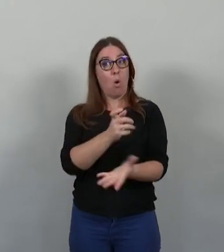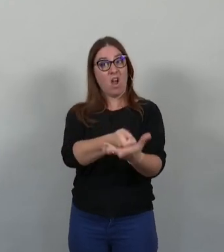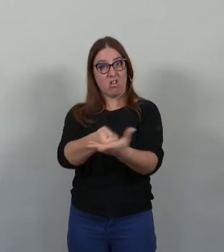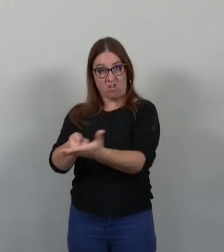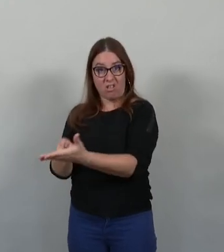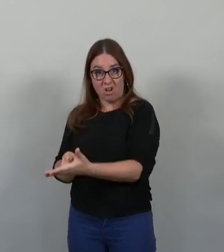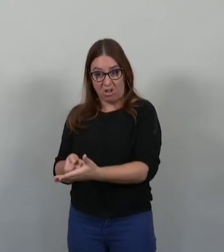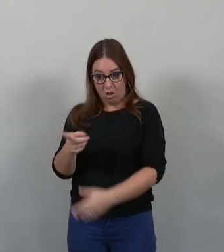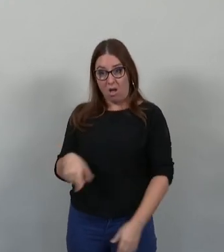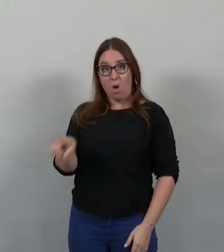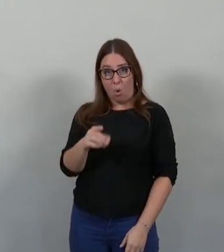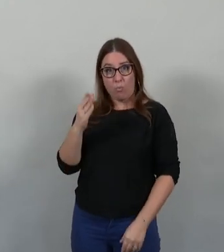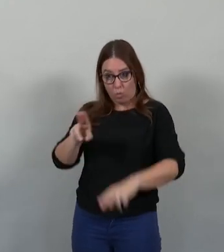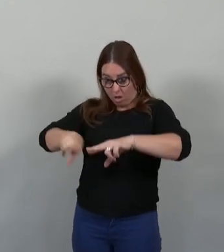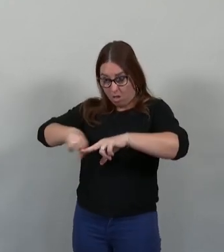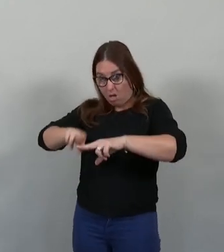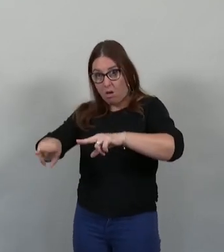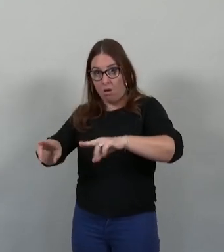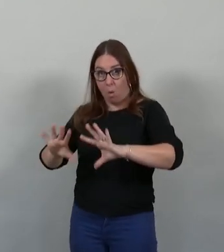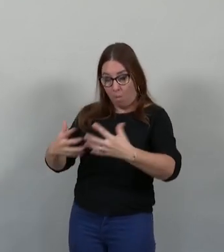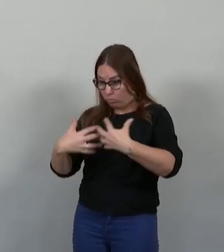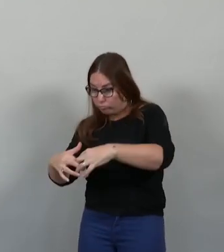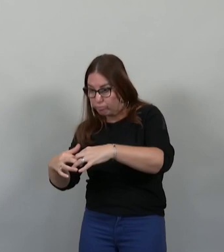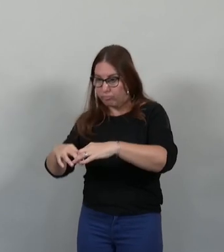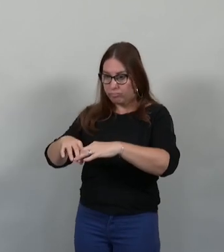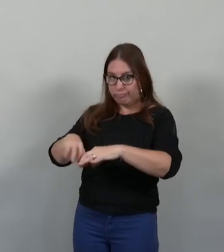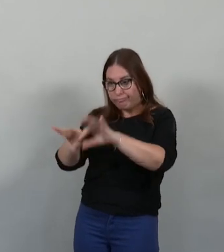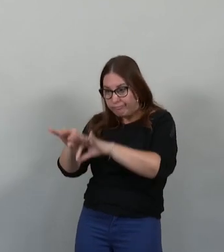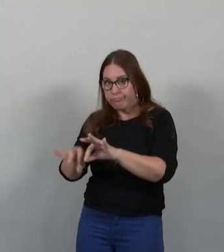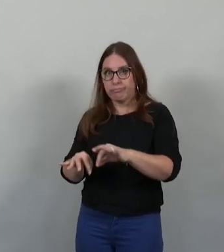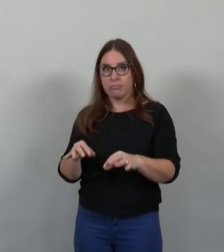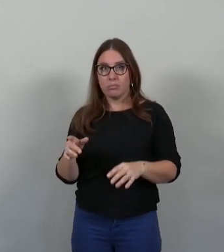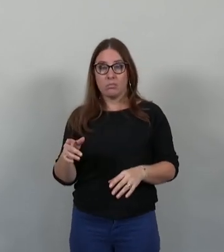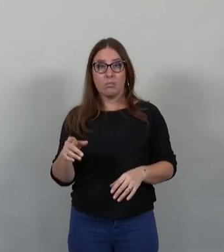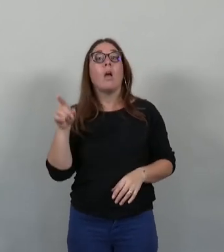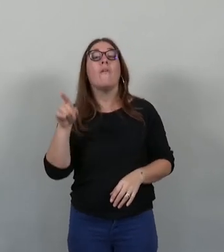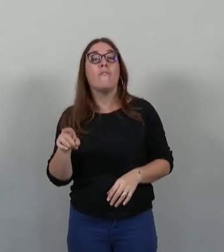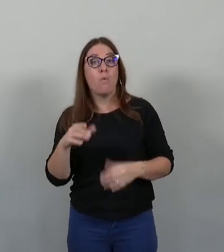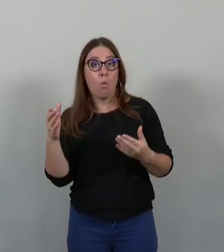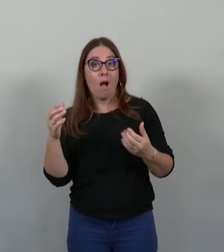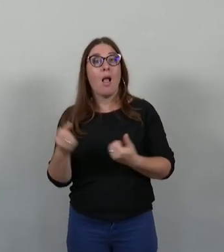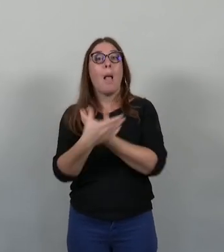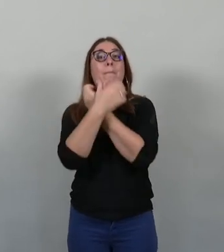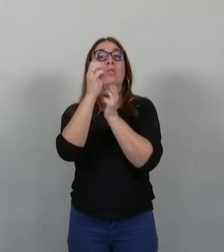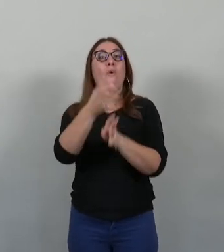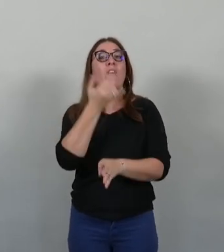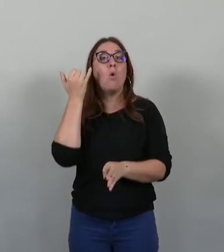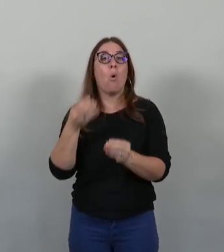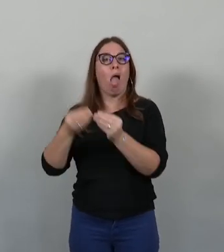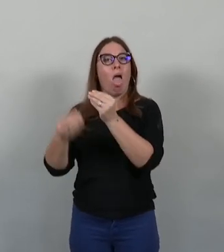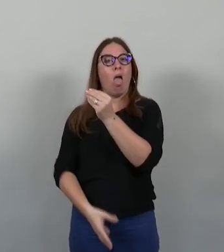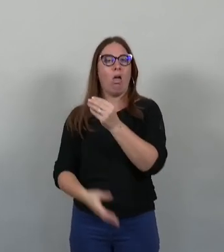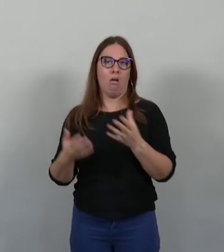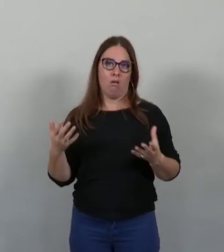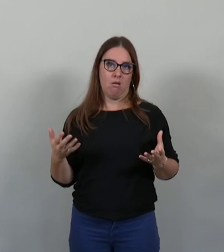il faudra aussi assurer l'entretien et cette fois vous vous app m vélo les Grenoblois